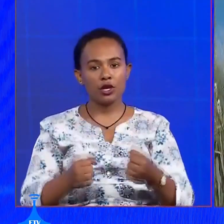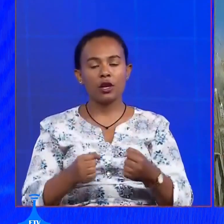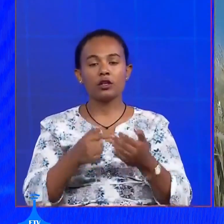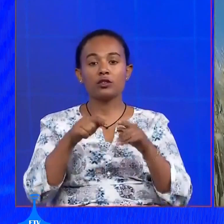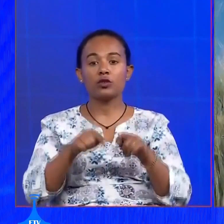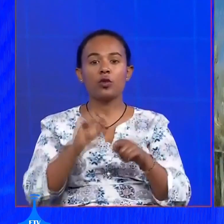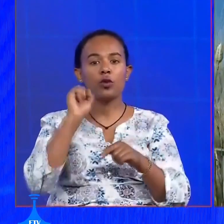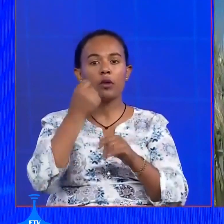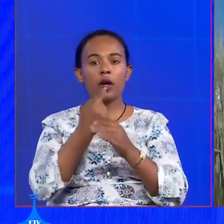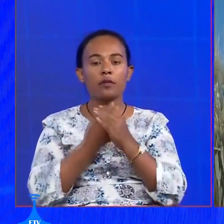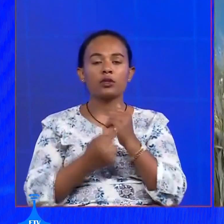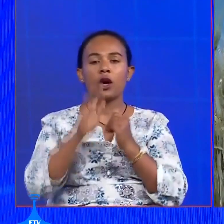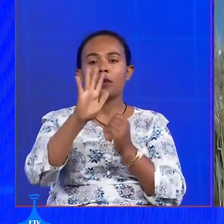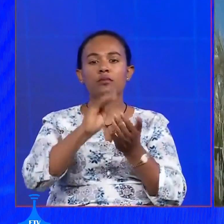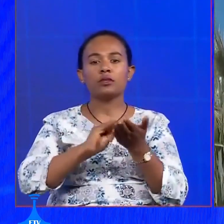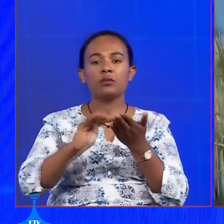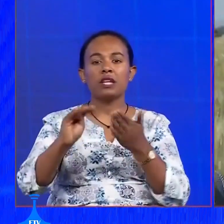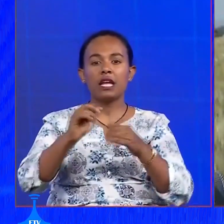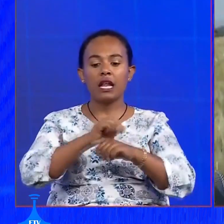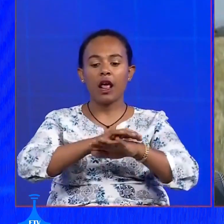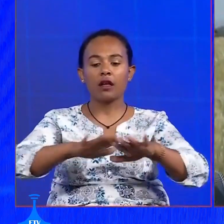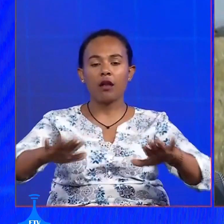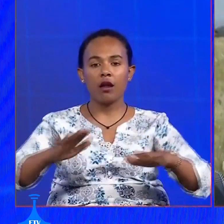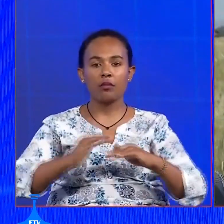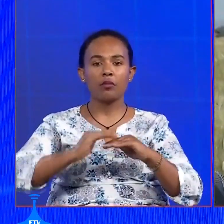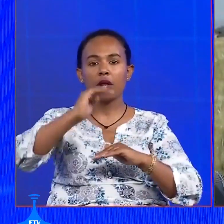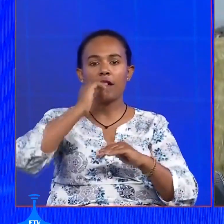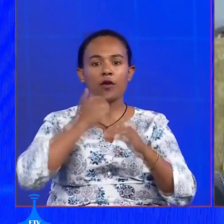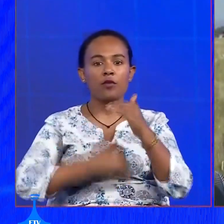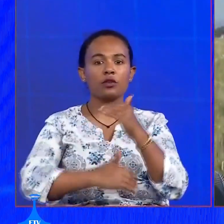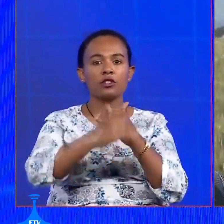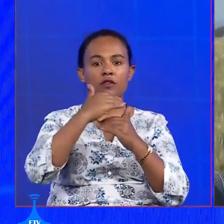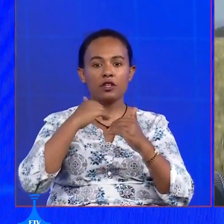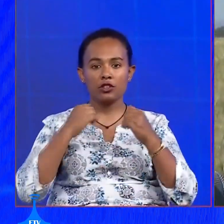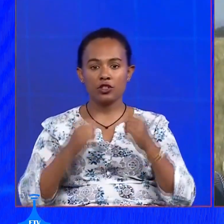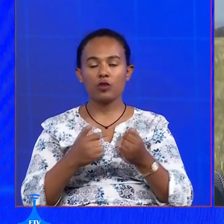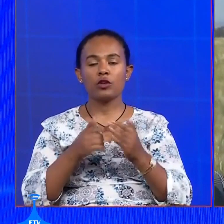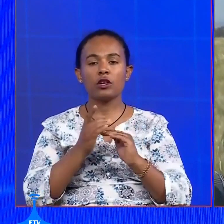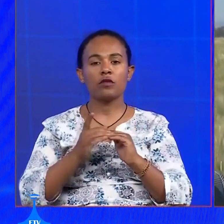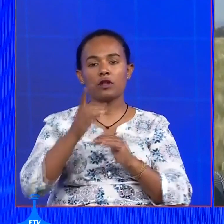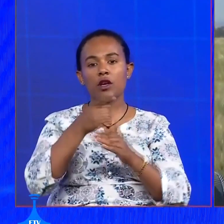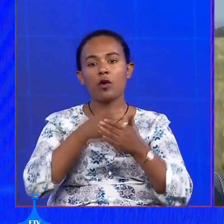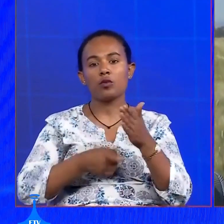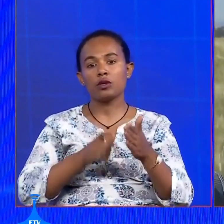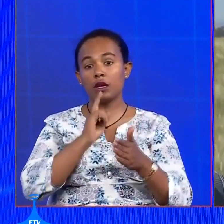ኦሮሚያ ውስጥ ብቻ ከ5 ሚሊዮን ሄክታር በላይ ነው እንግዲህ በስንዴ ወደ መሸፈን እየሄደ ያለው። ይሄ ከፍተኛ ውጤት